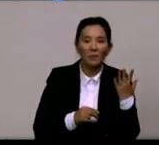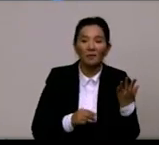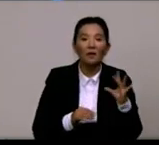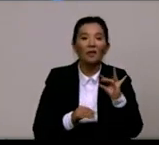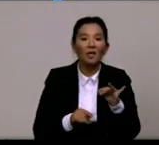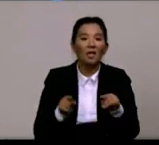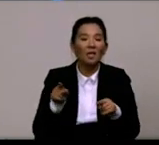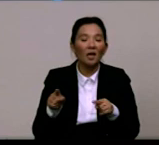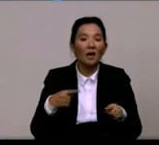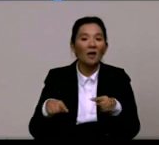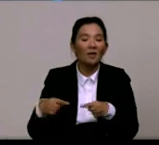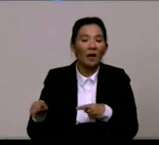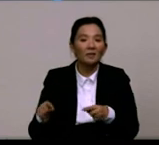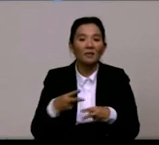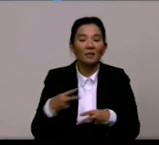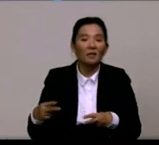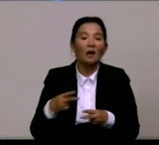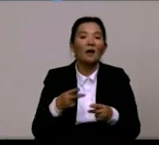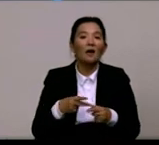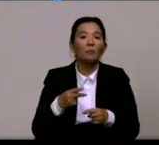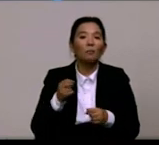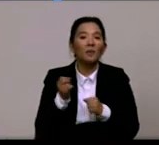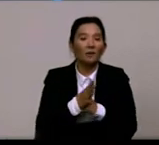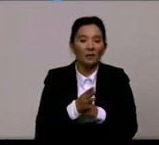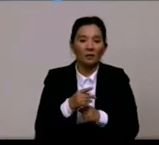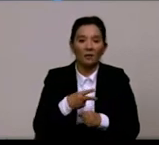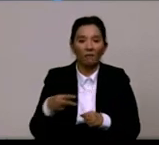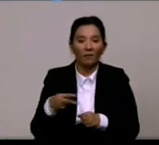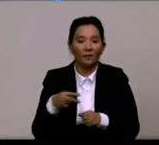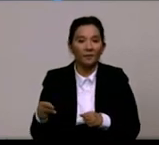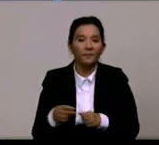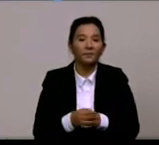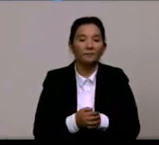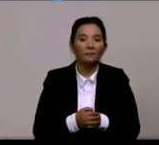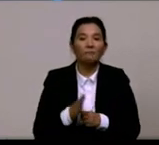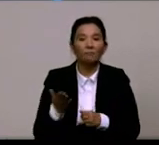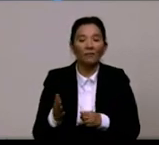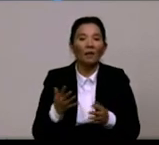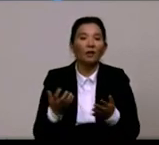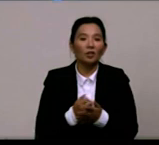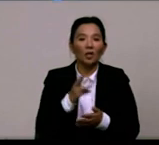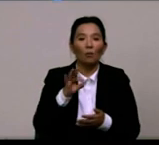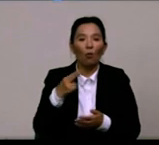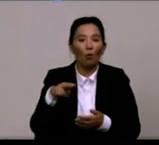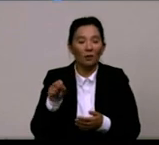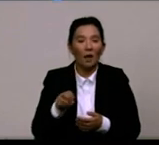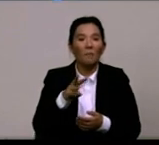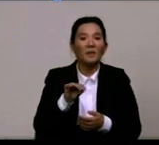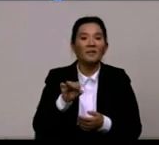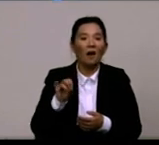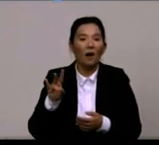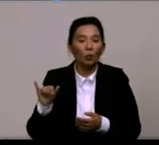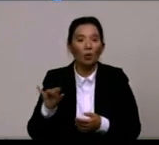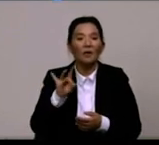и их разность равна 15. Вот мы нашли моду, медиану, размах